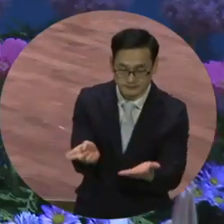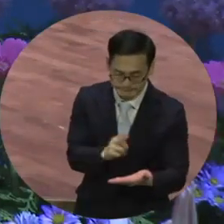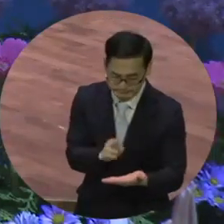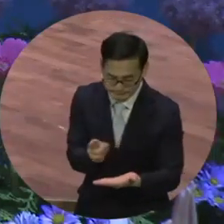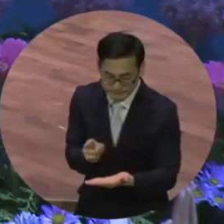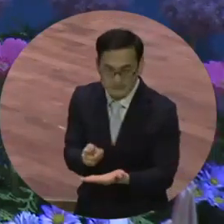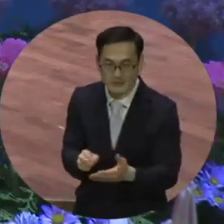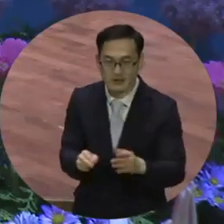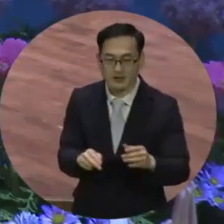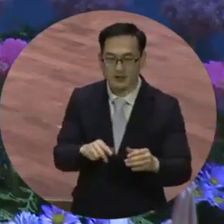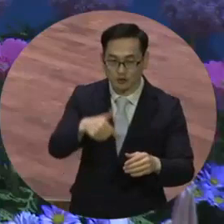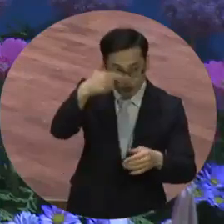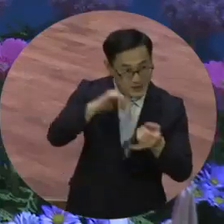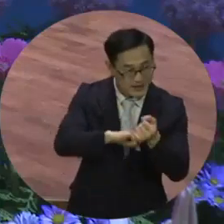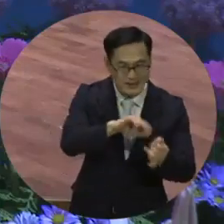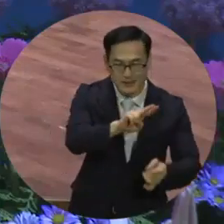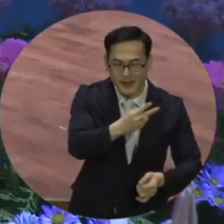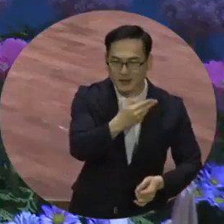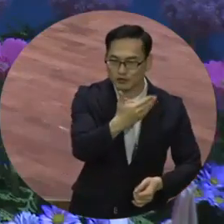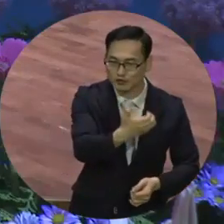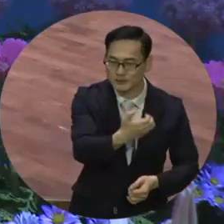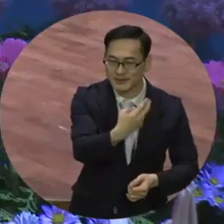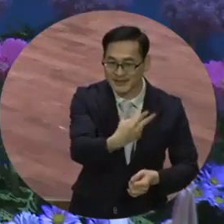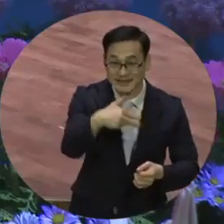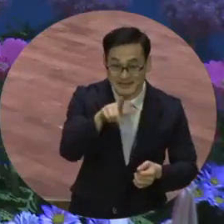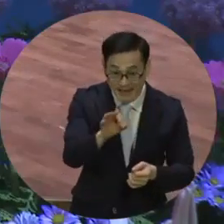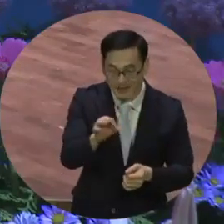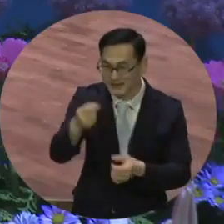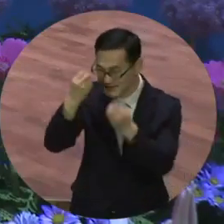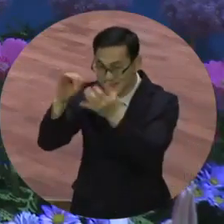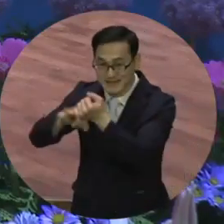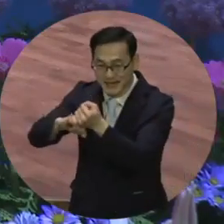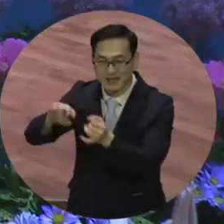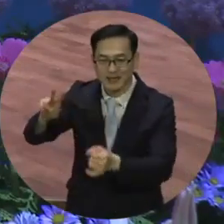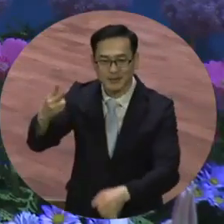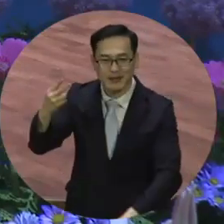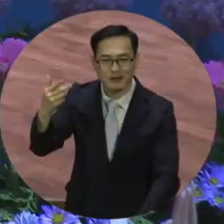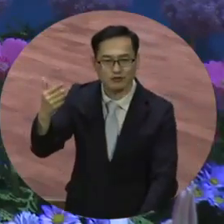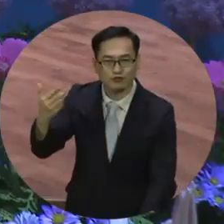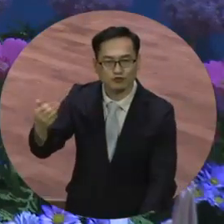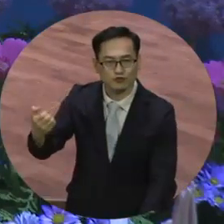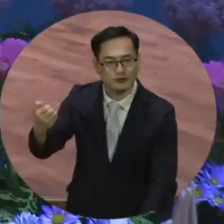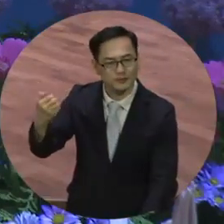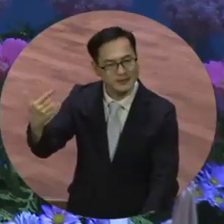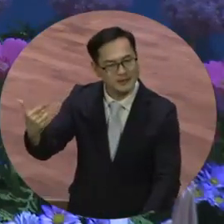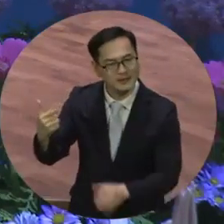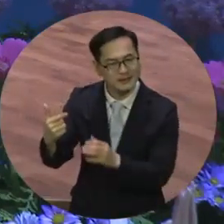929장과 신약 260장으로 그렇게 되어 있습니다. 그래서